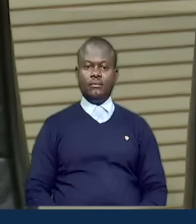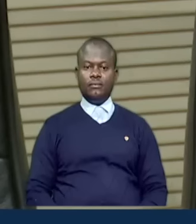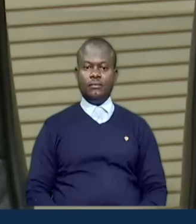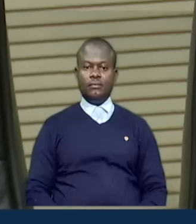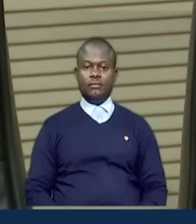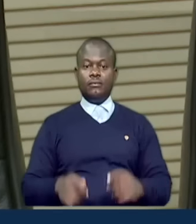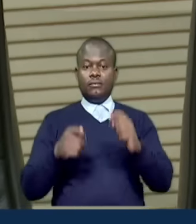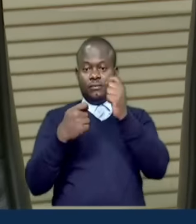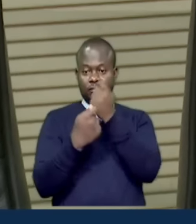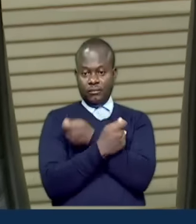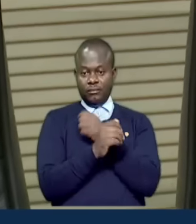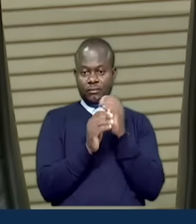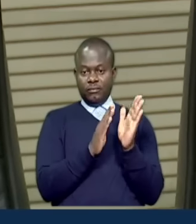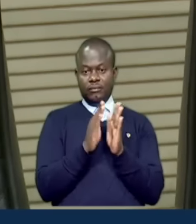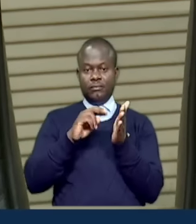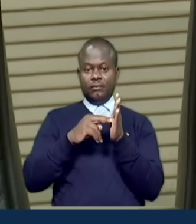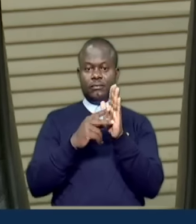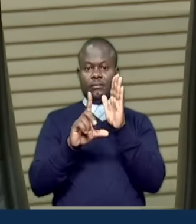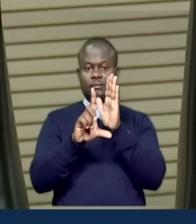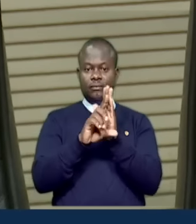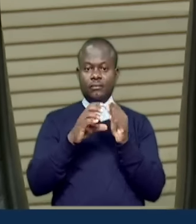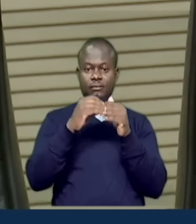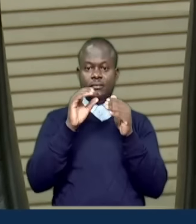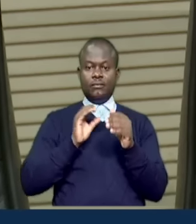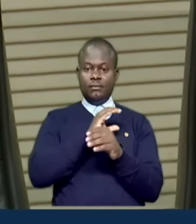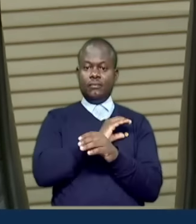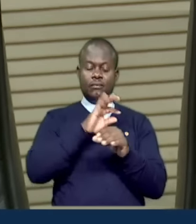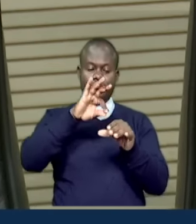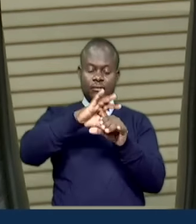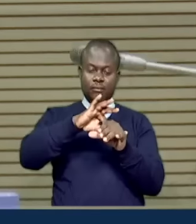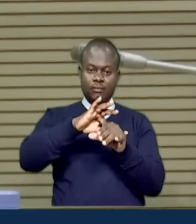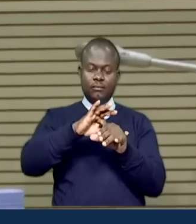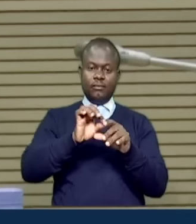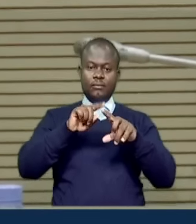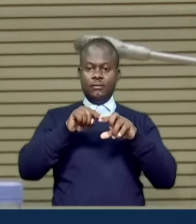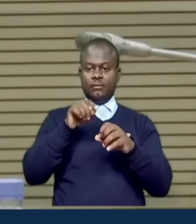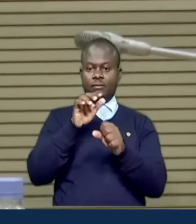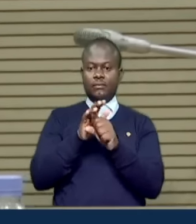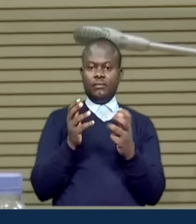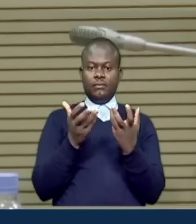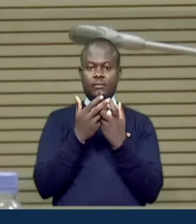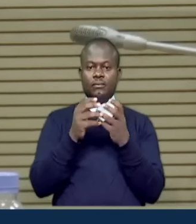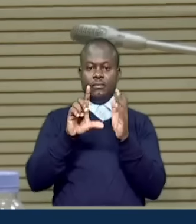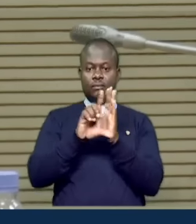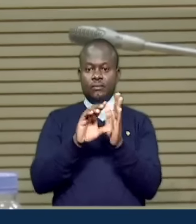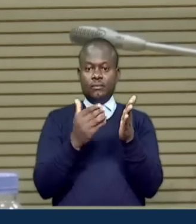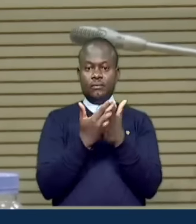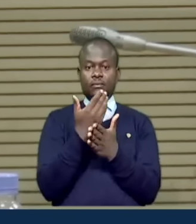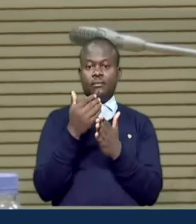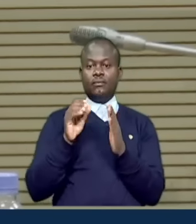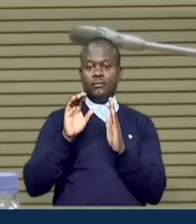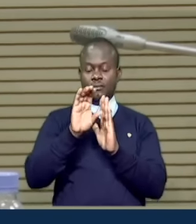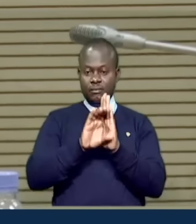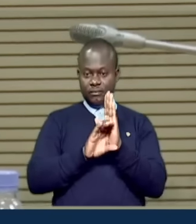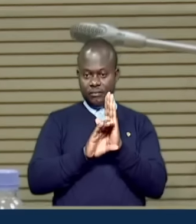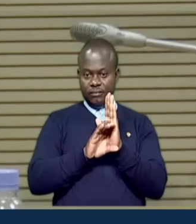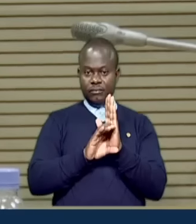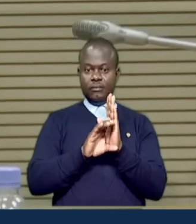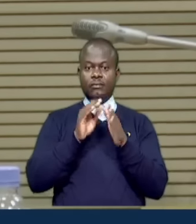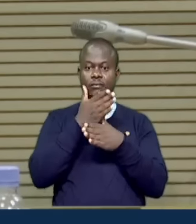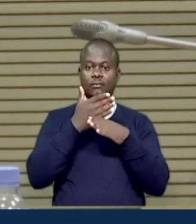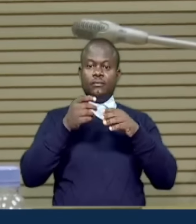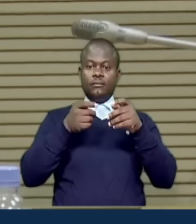Impinduka ziteganijwe mu mushinga w'itegeko rigenga komisiyo y'amatora zishingiye ahanini kuguhuza itegeko rishya n'itegeko nshinga. Minisitiri w'ubutegetsi